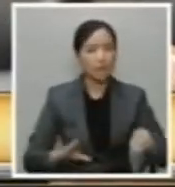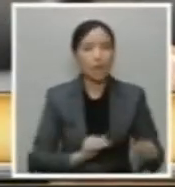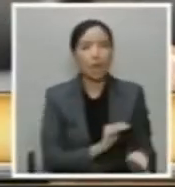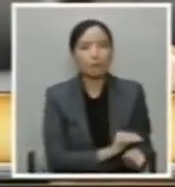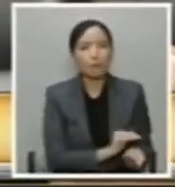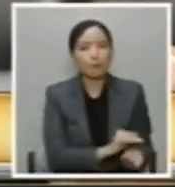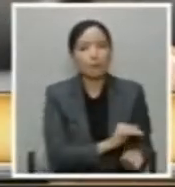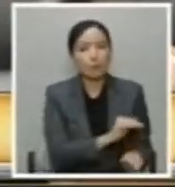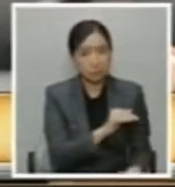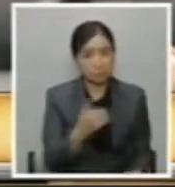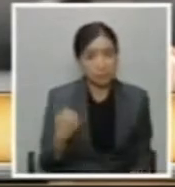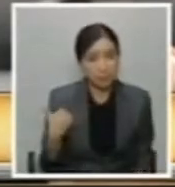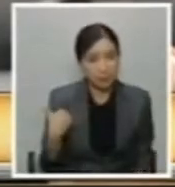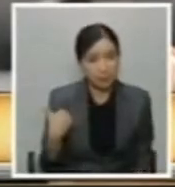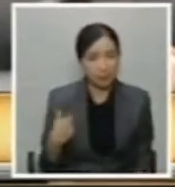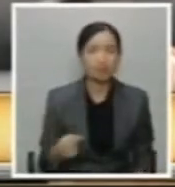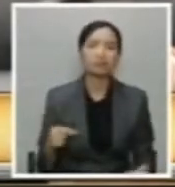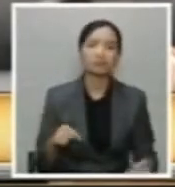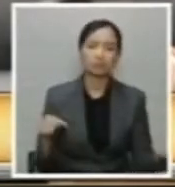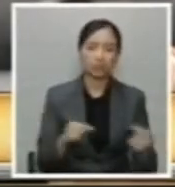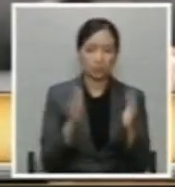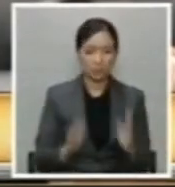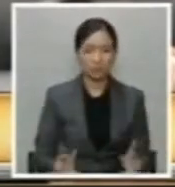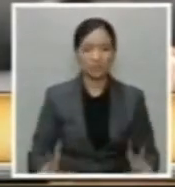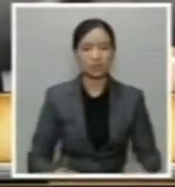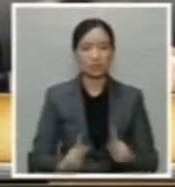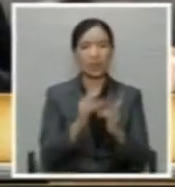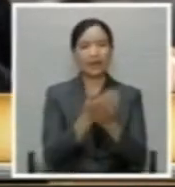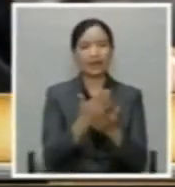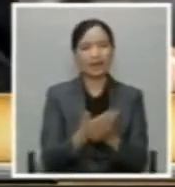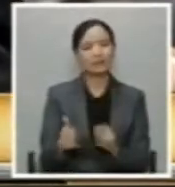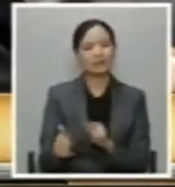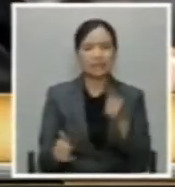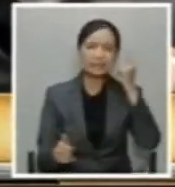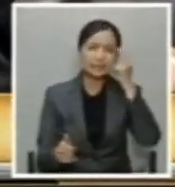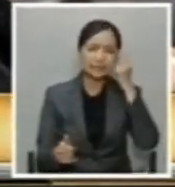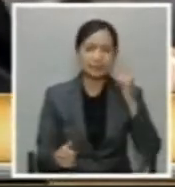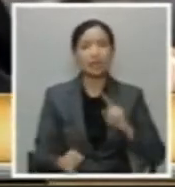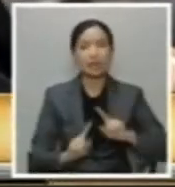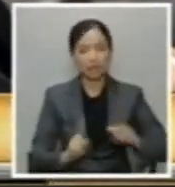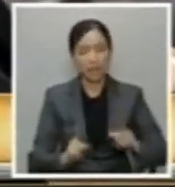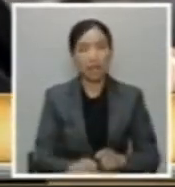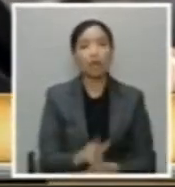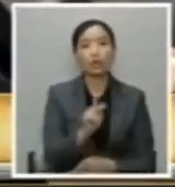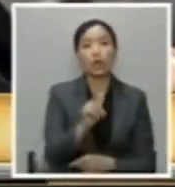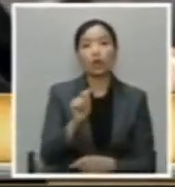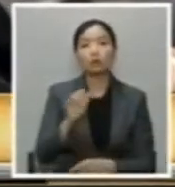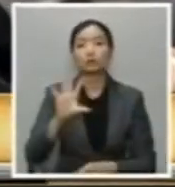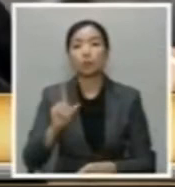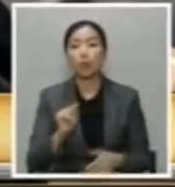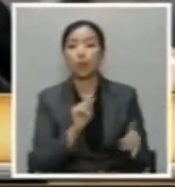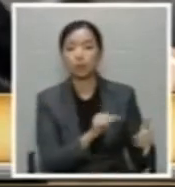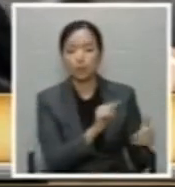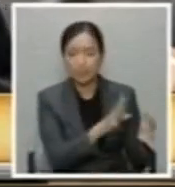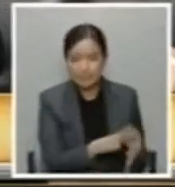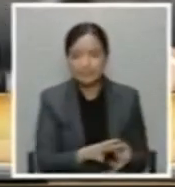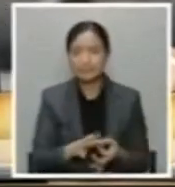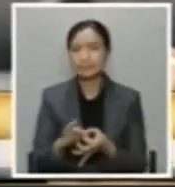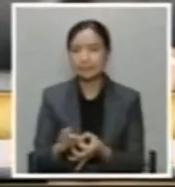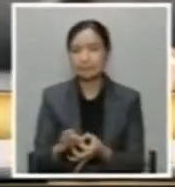ที่จริงๆแล้วคนในกระทรวงคลังเขาก็คิดกันอยู่นะครับแต่กอช.อาจจะต้องเชื่อมกับ